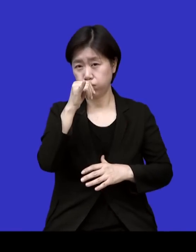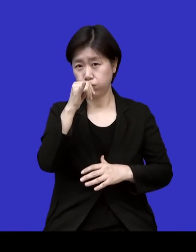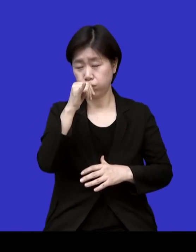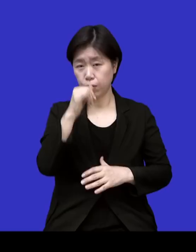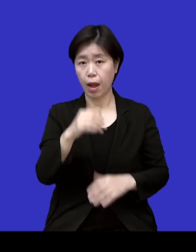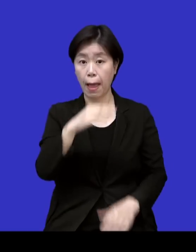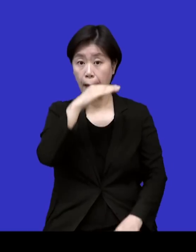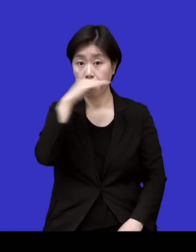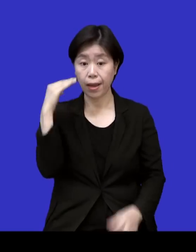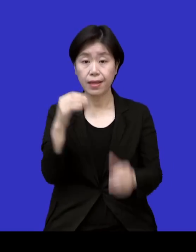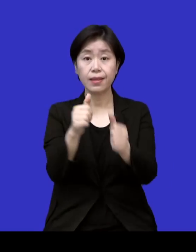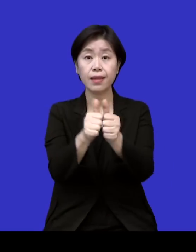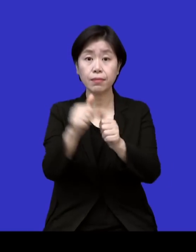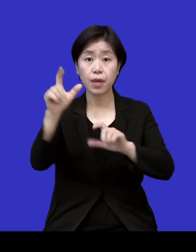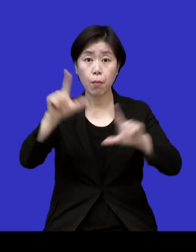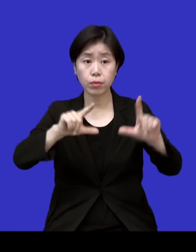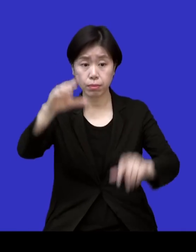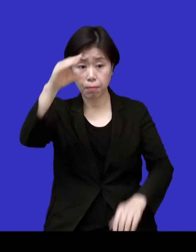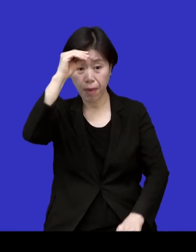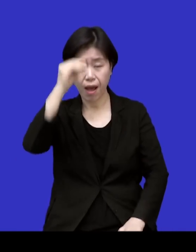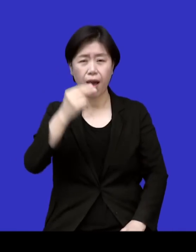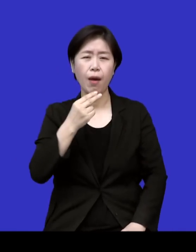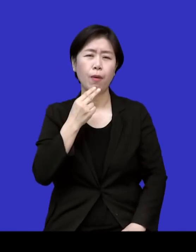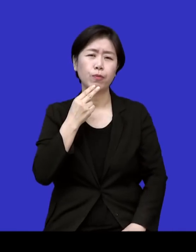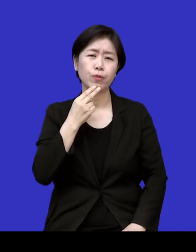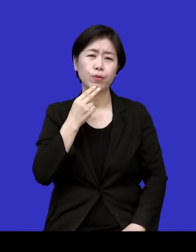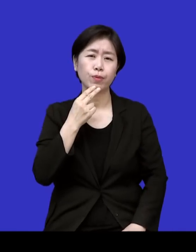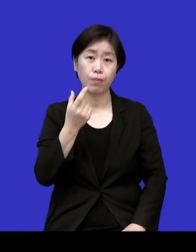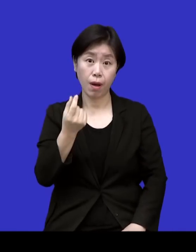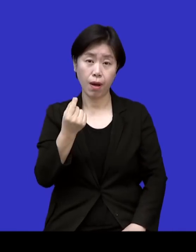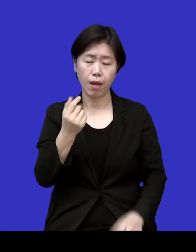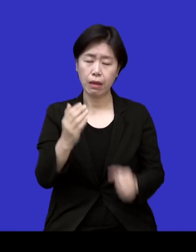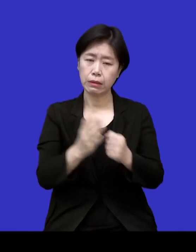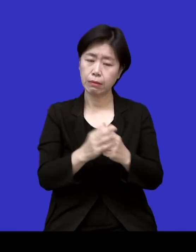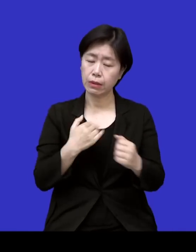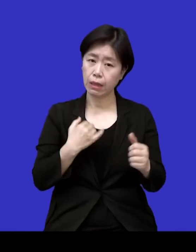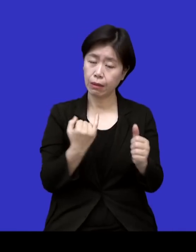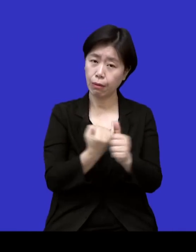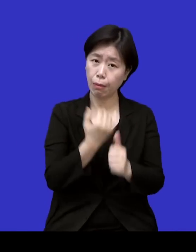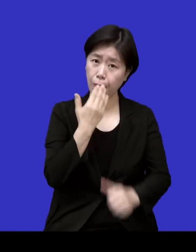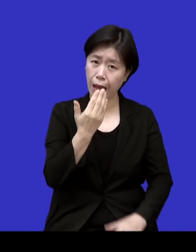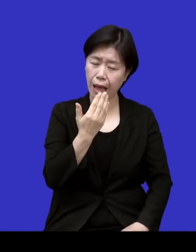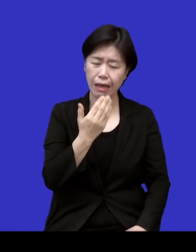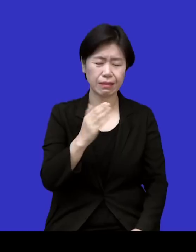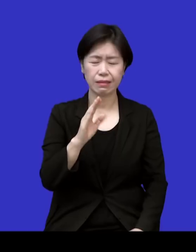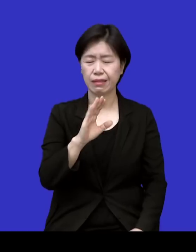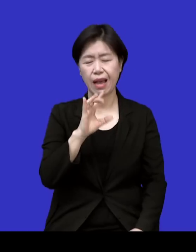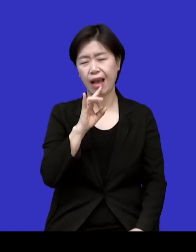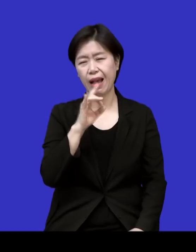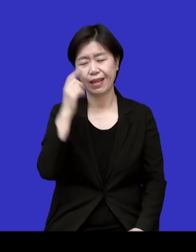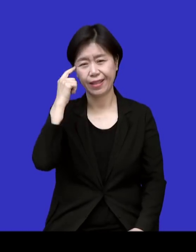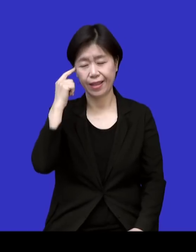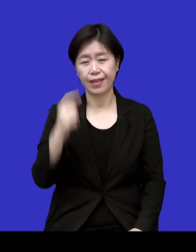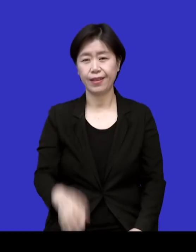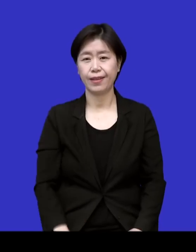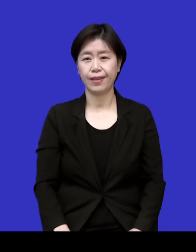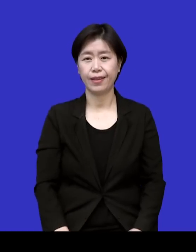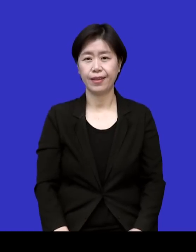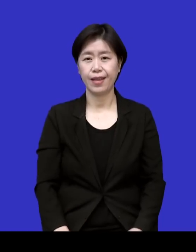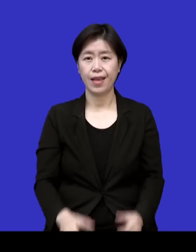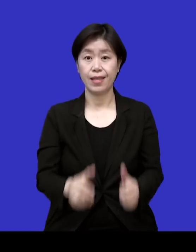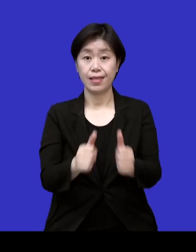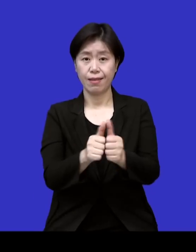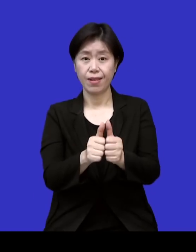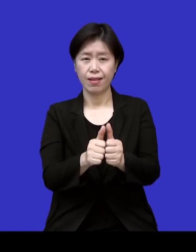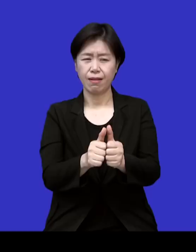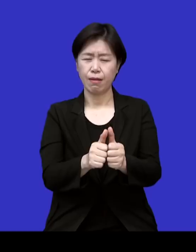그런 기대도 없었고 네. 가정에 대한 기대도 없었고 그리고 이제 남자들의 그런 약간 권위적이고 굉장히 좀